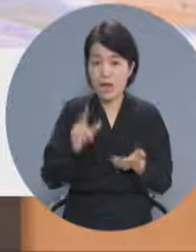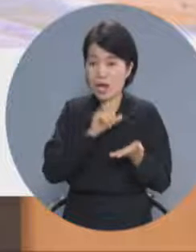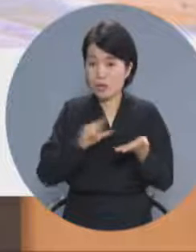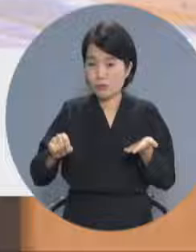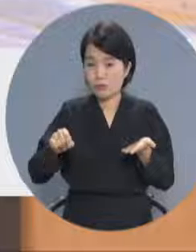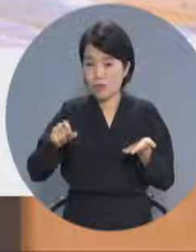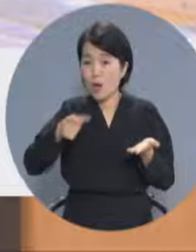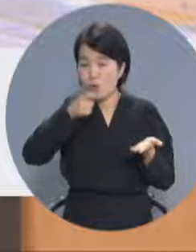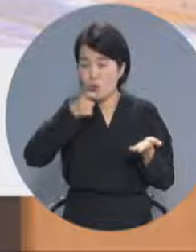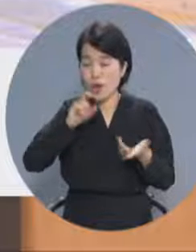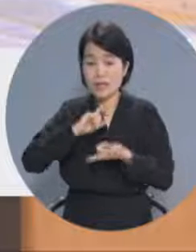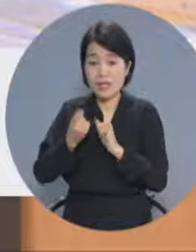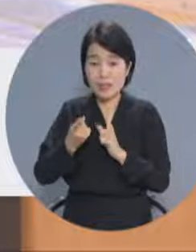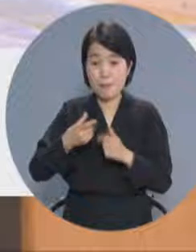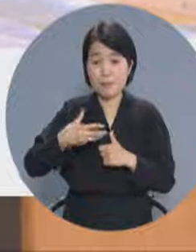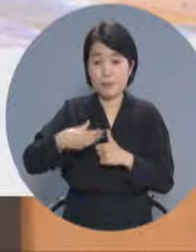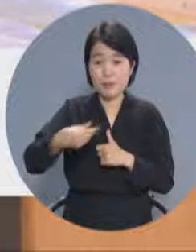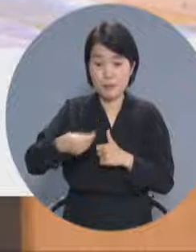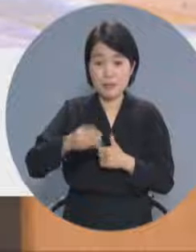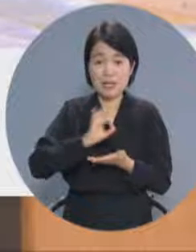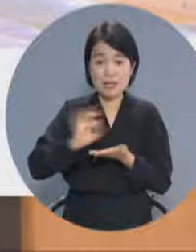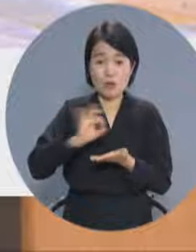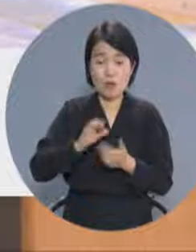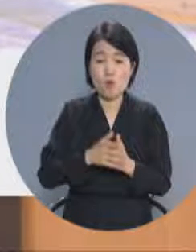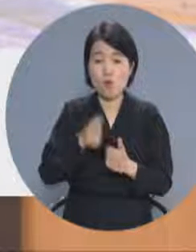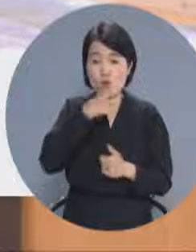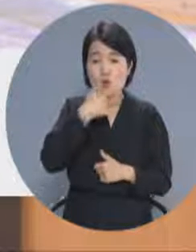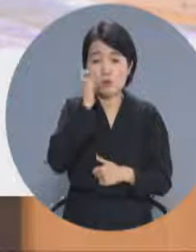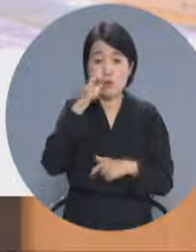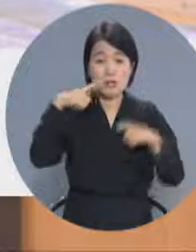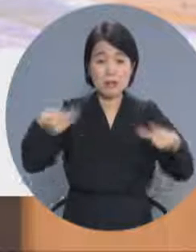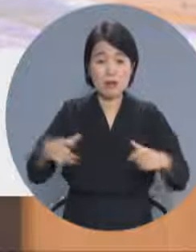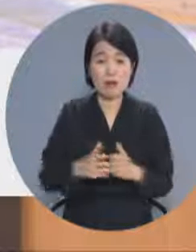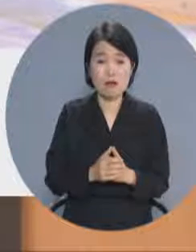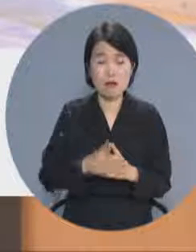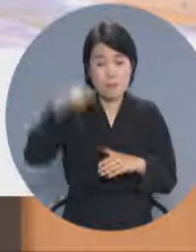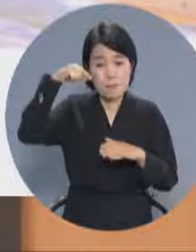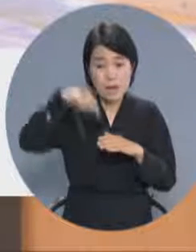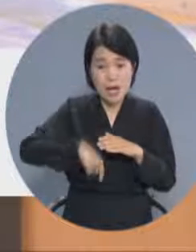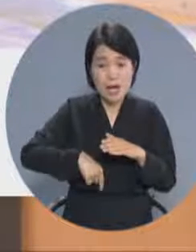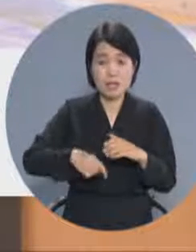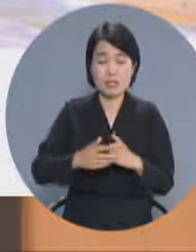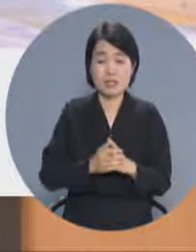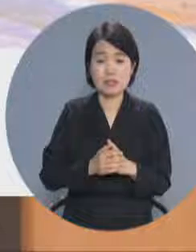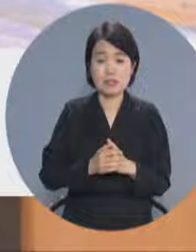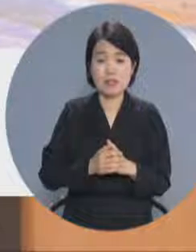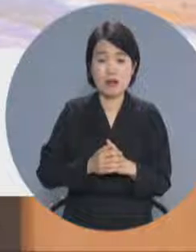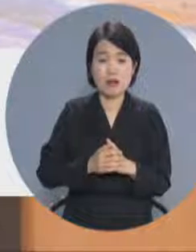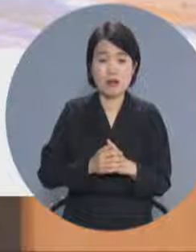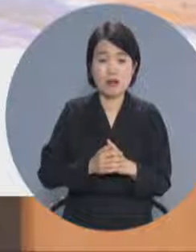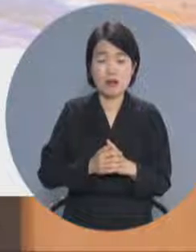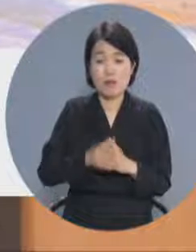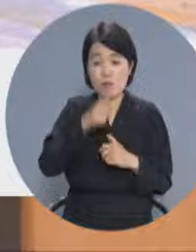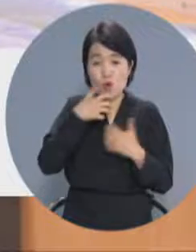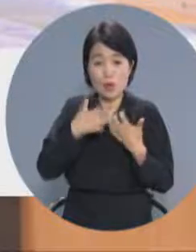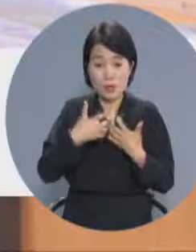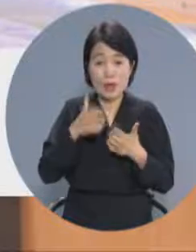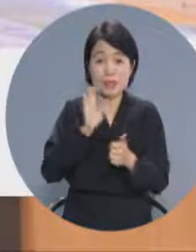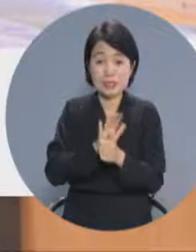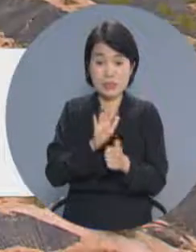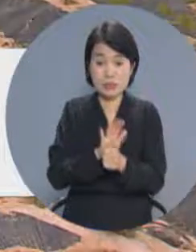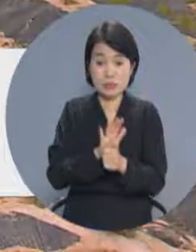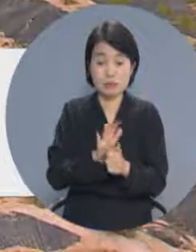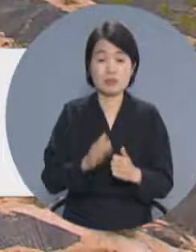양수로 용수를 확보하고 용수 부족 지역은 관정 개발, 하상 굴착 및 양수 장비를